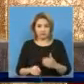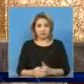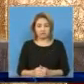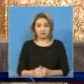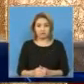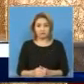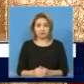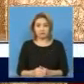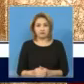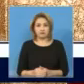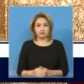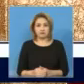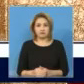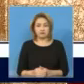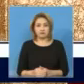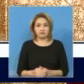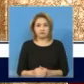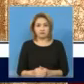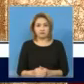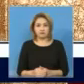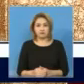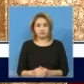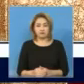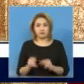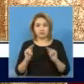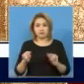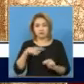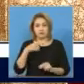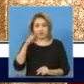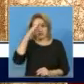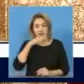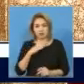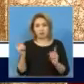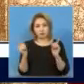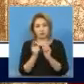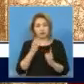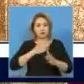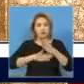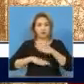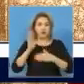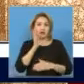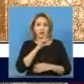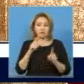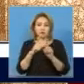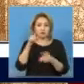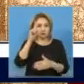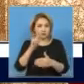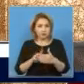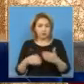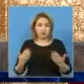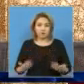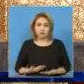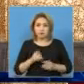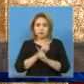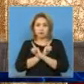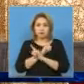скажу, я очень рад, что отец у меня живой. Шынымды айтайын, әкеммен қауышқаныма қуаныштымын. Анамның сөзіне сеніп, оны бұл өмірде жоқ